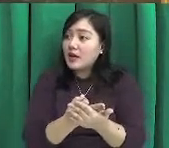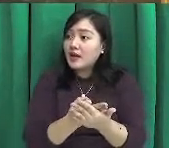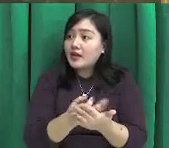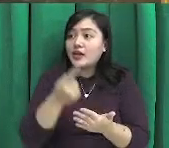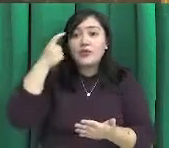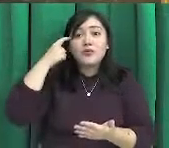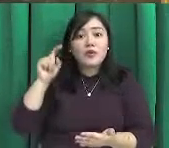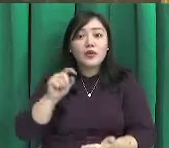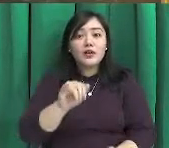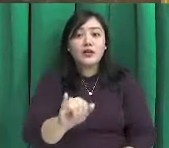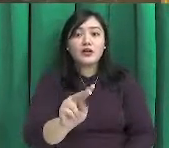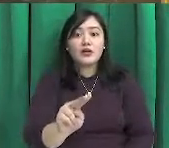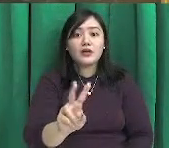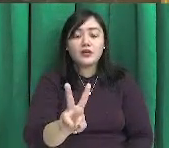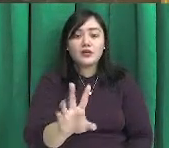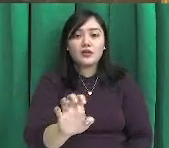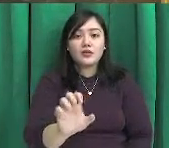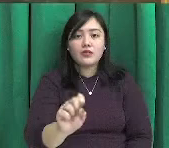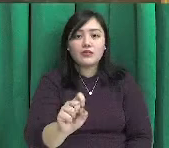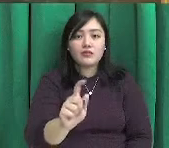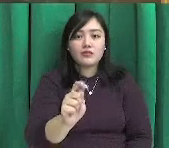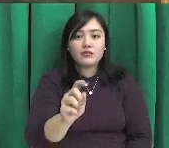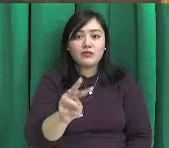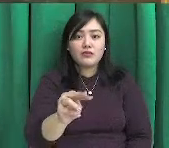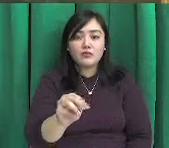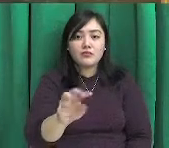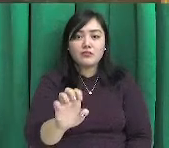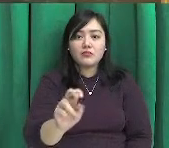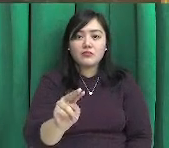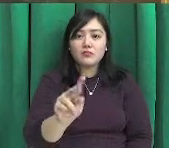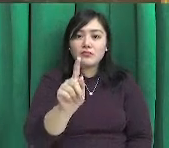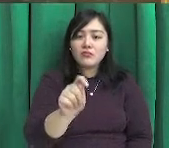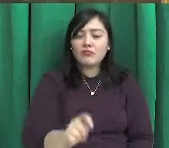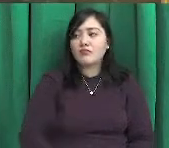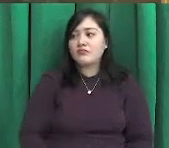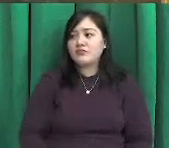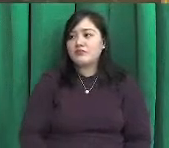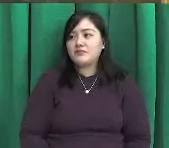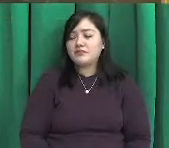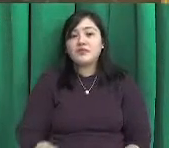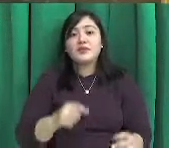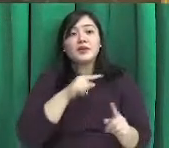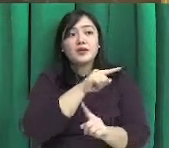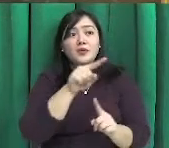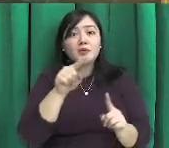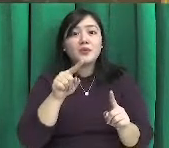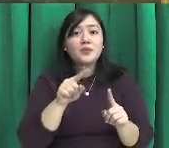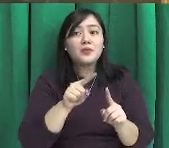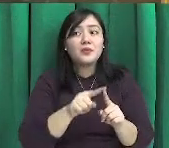ako. Mm-hmm. Mm-hmm. Sa harap nung pinagbigyan niya. Na makapal.